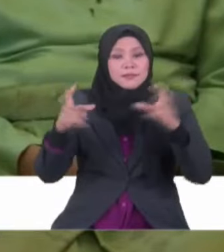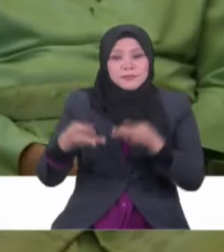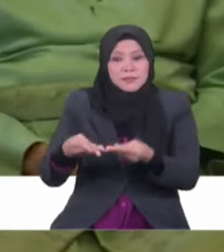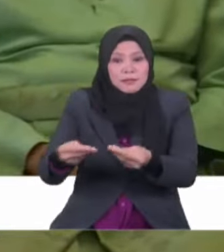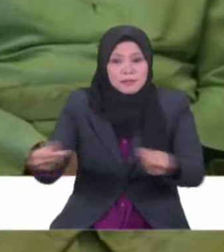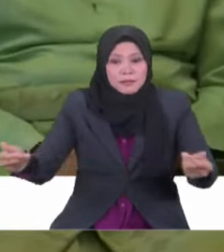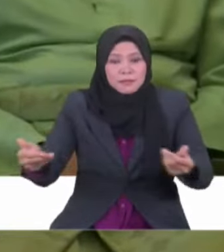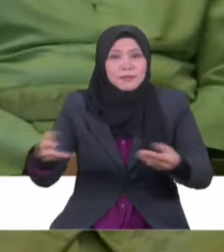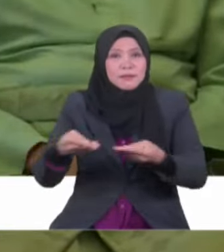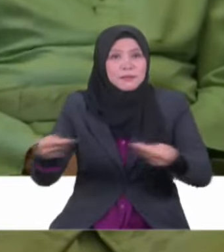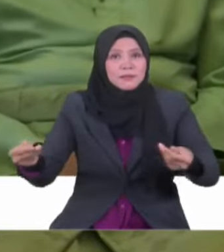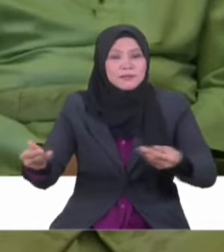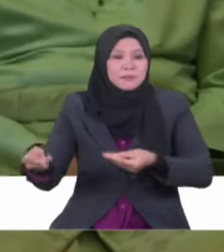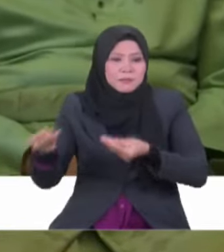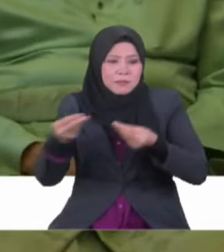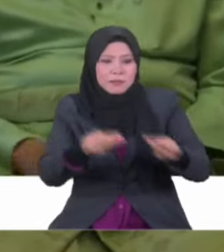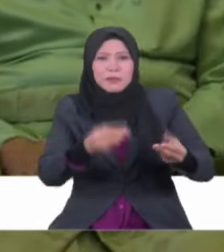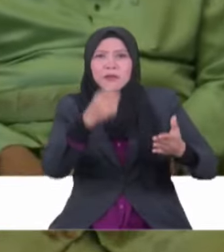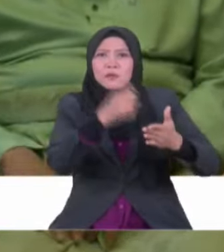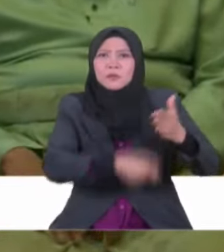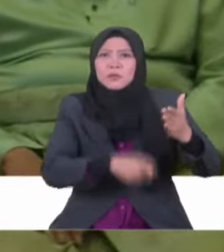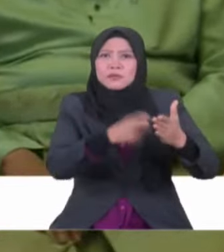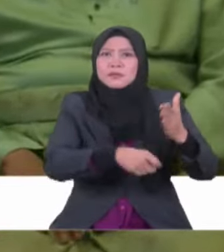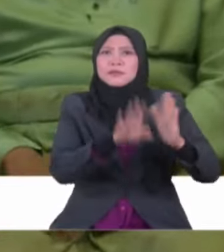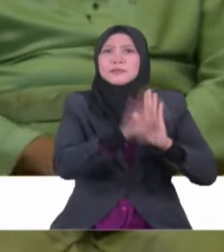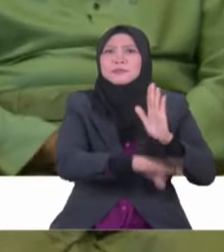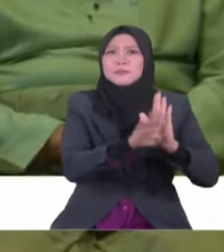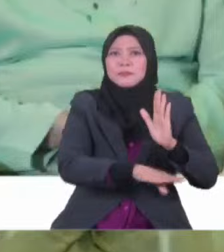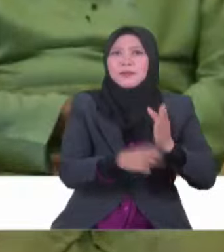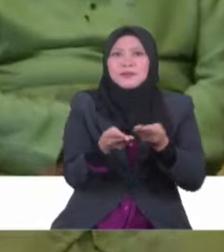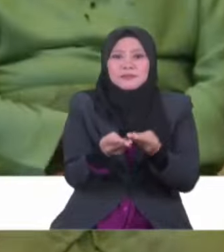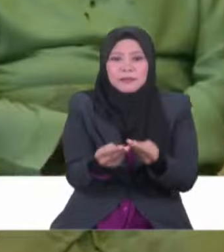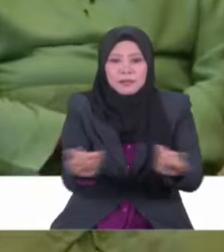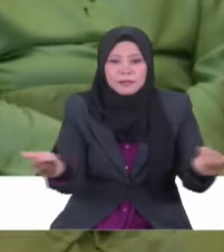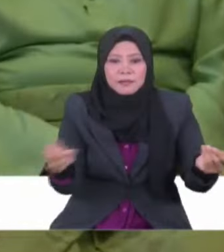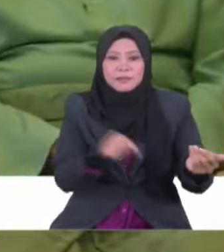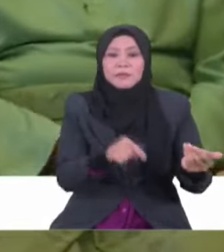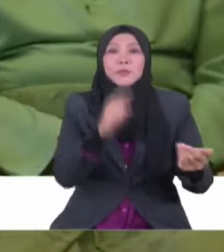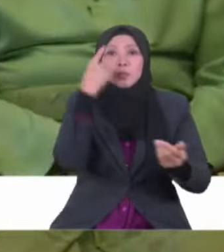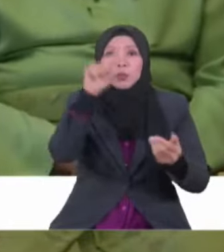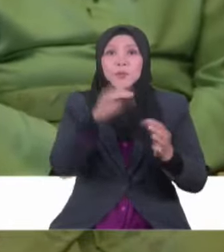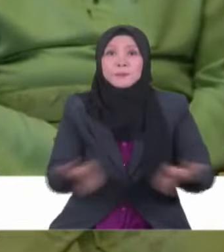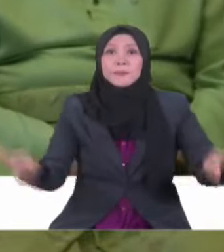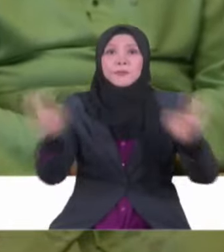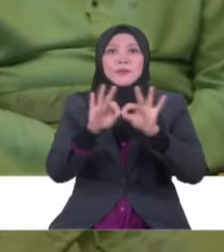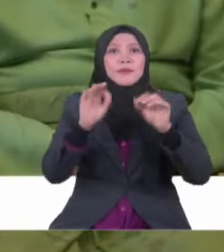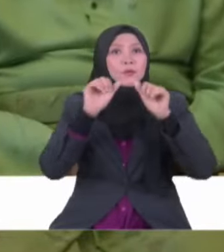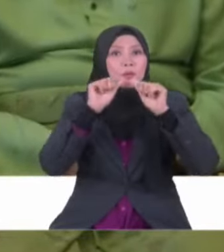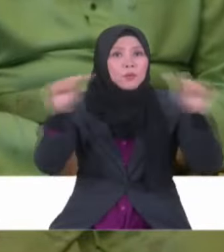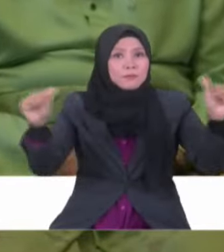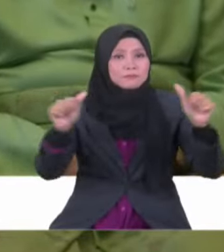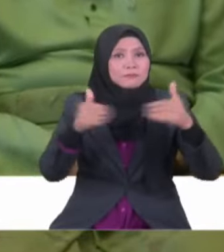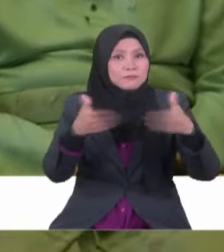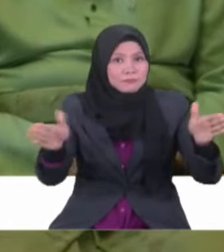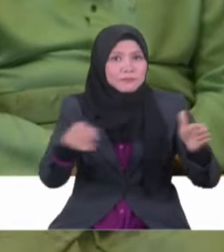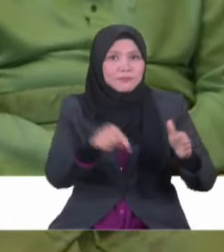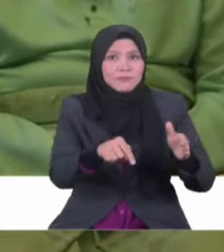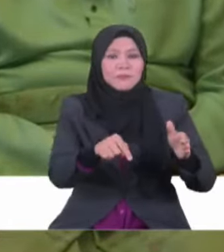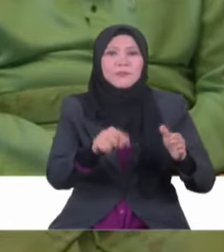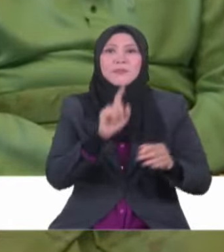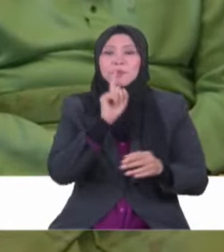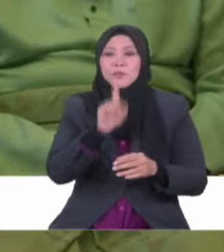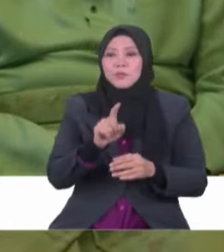diserahkan dengan kos yang sangat rendah kerana ini tanah untuk kepentingan awam. Tetapi dilihat